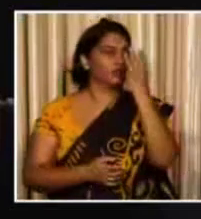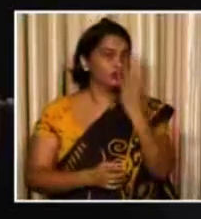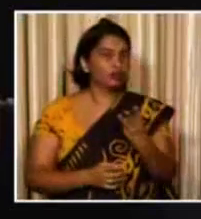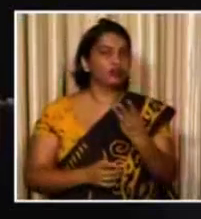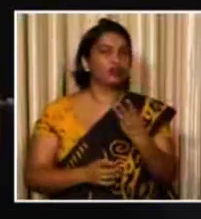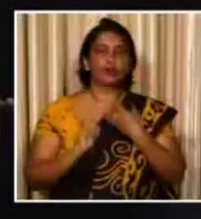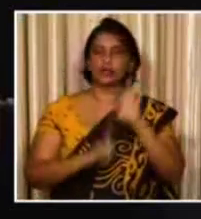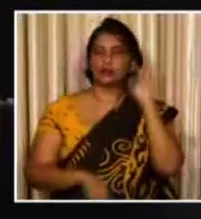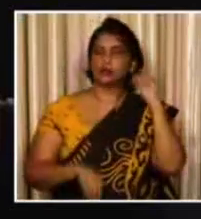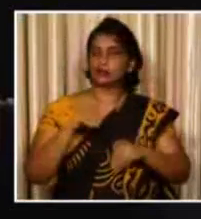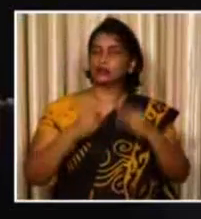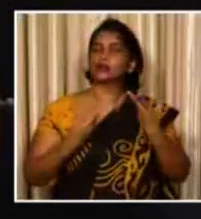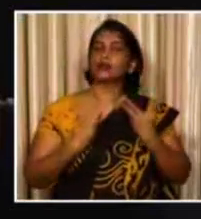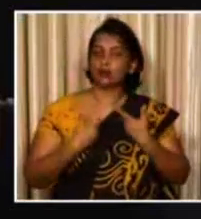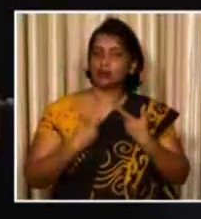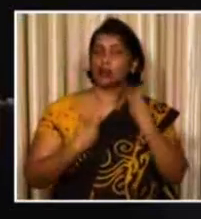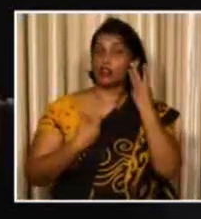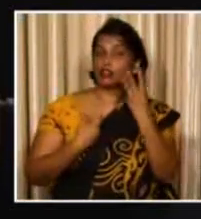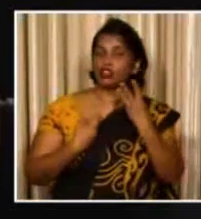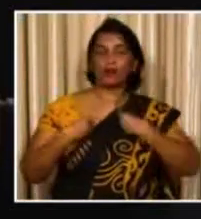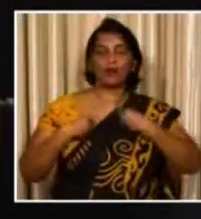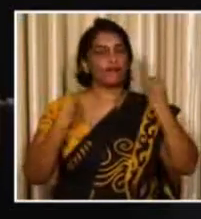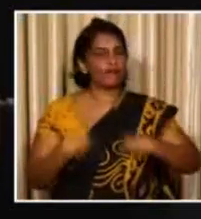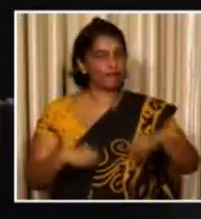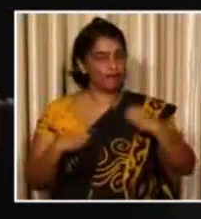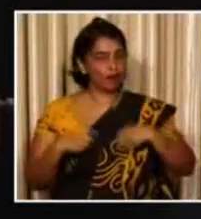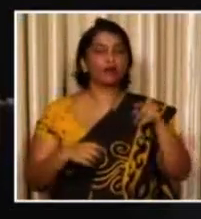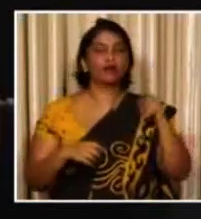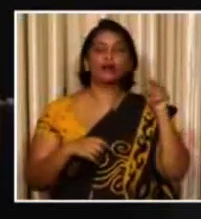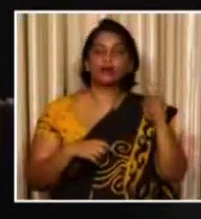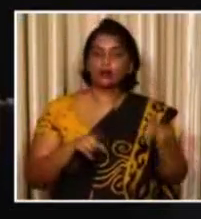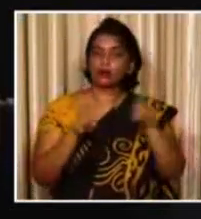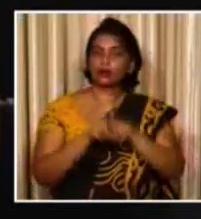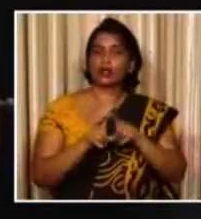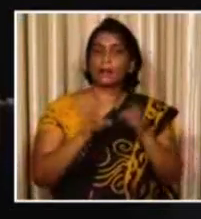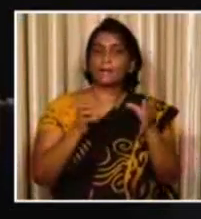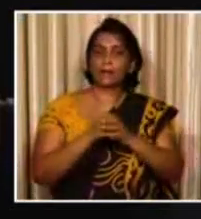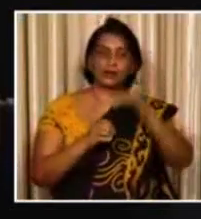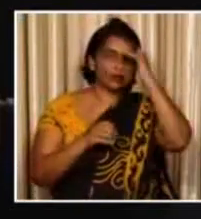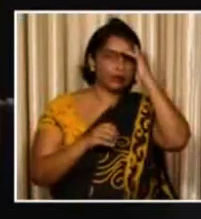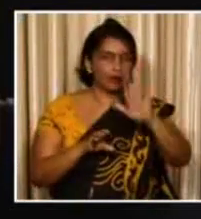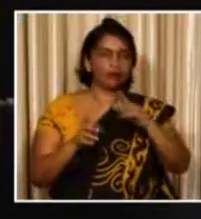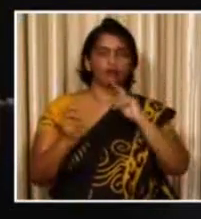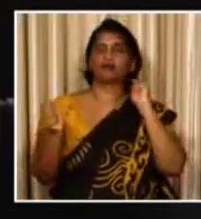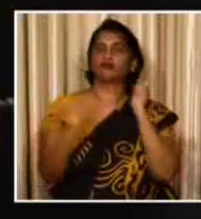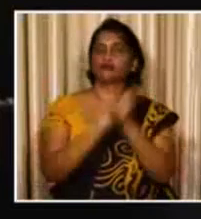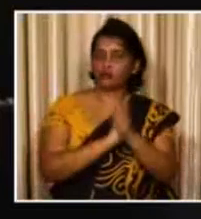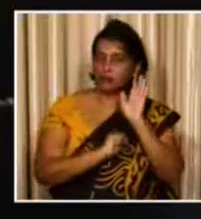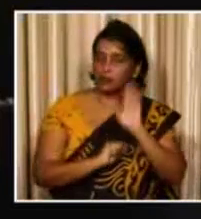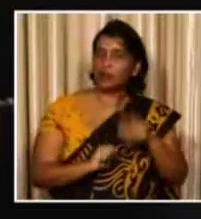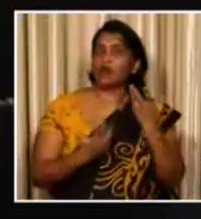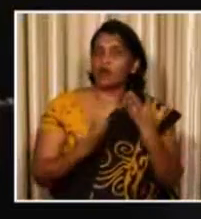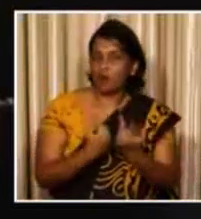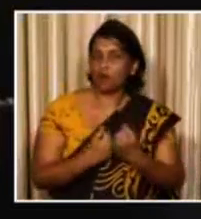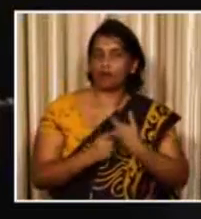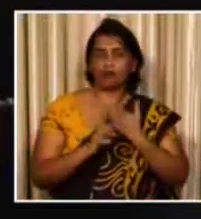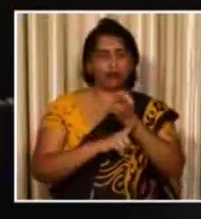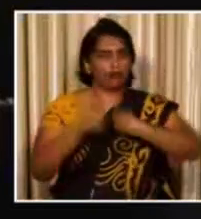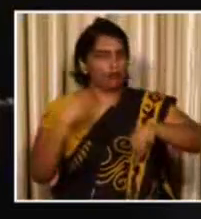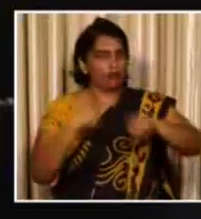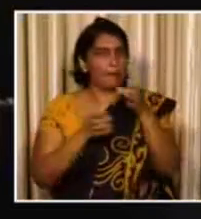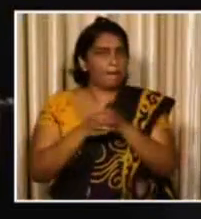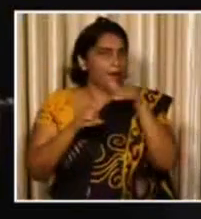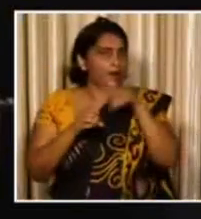අපි ජනාධිපතිවරණ තුනක් පරාජයට පත් වුණා. ඒ අනුව පක්ෂ නායකත්වය වෙනස් විය යුතුයි යයි දැඩි මතයක් පක්ෂය